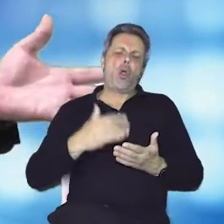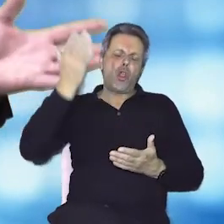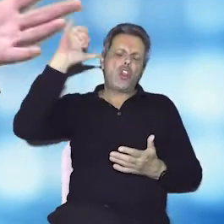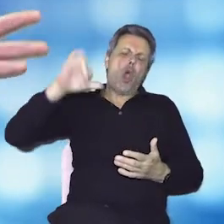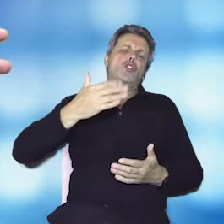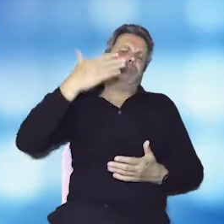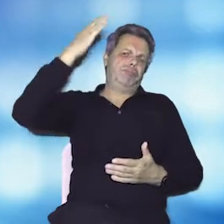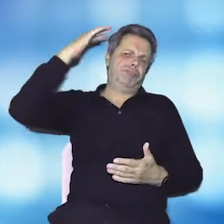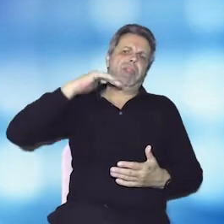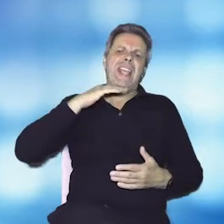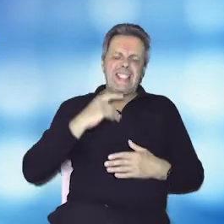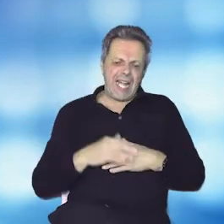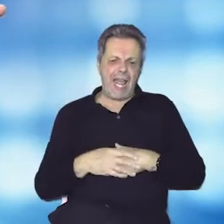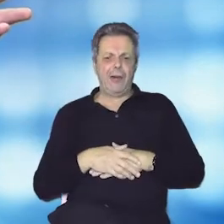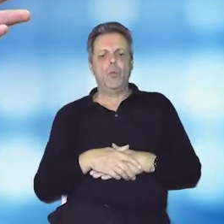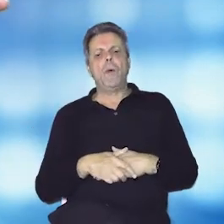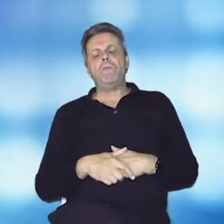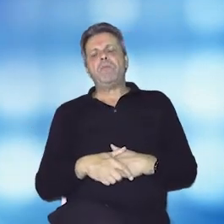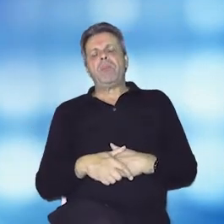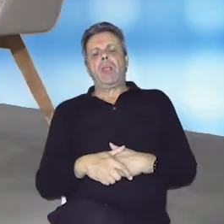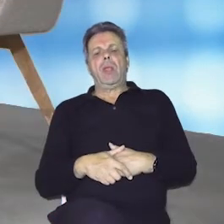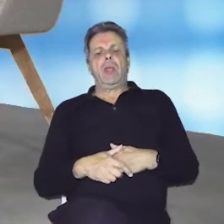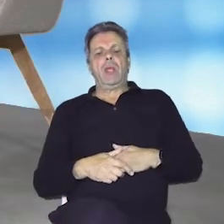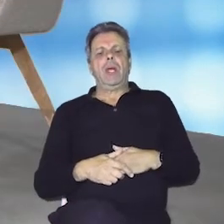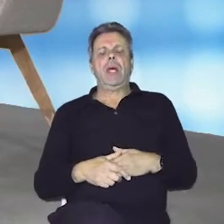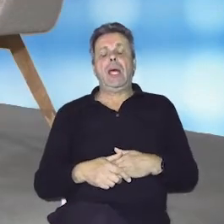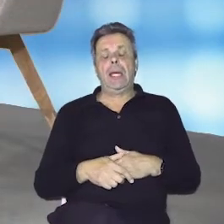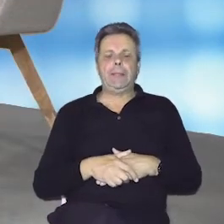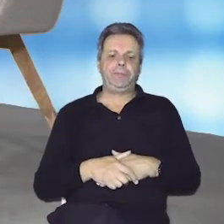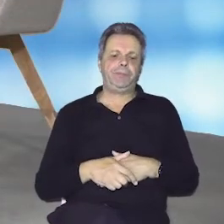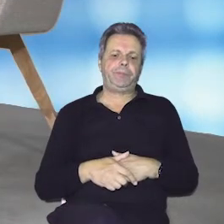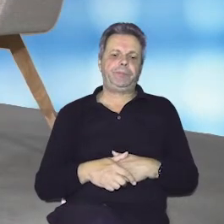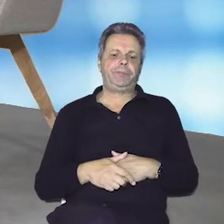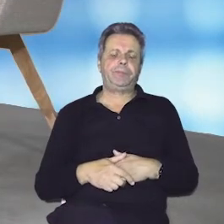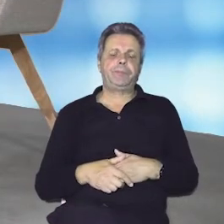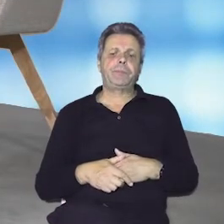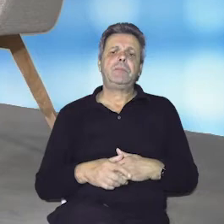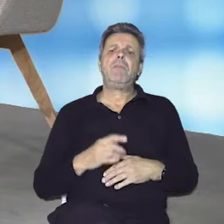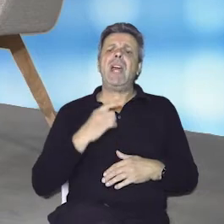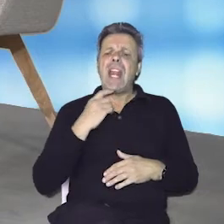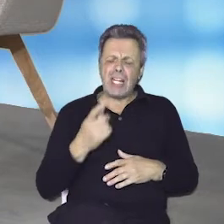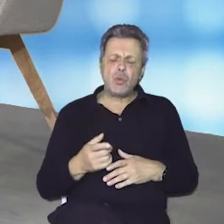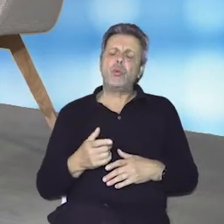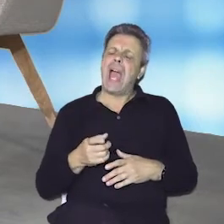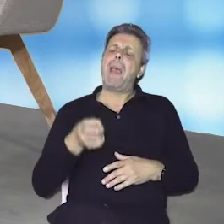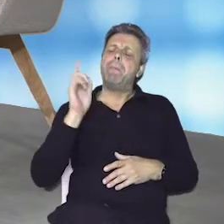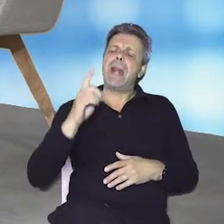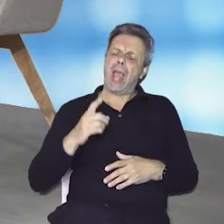Izraelu. Malahija zapravo završava jednu svoju knjigu sa time, sa prekorom